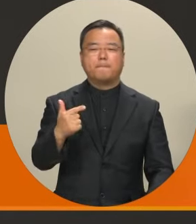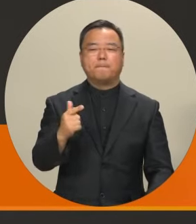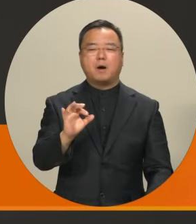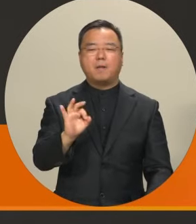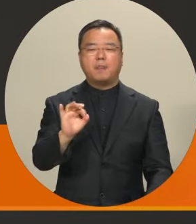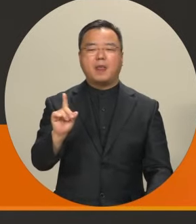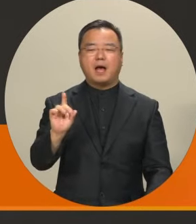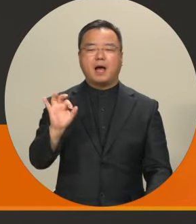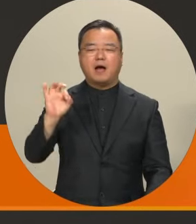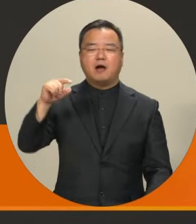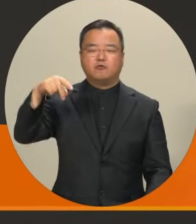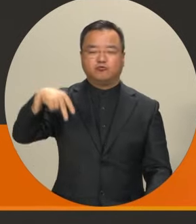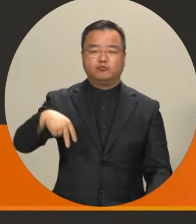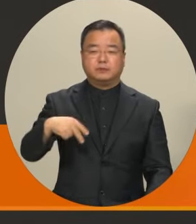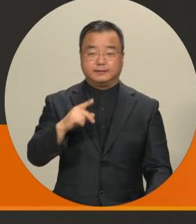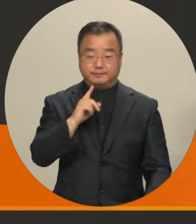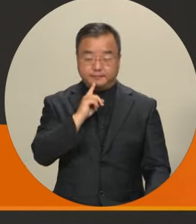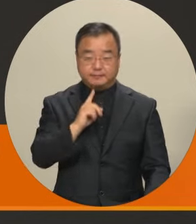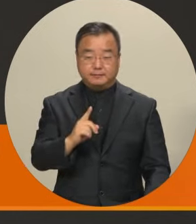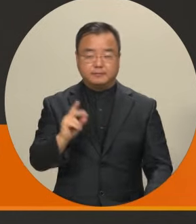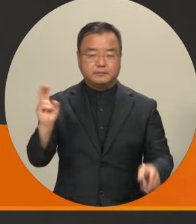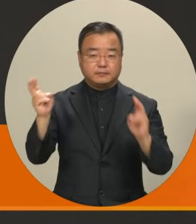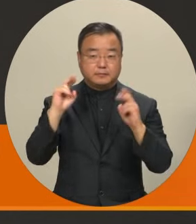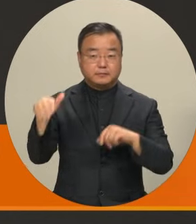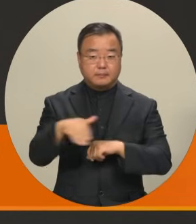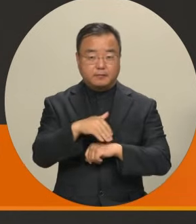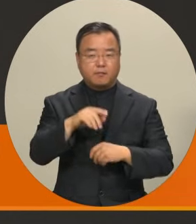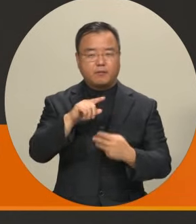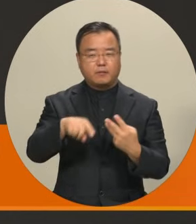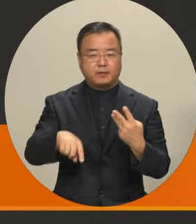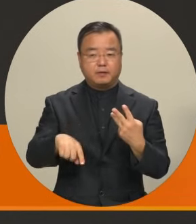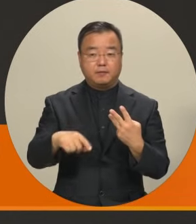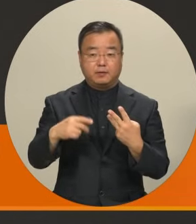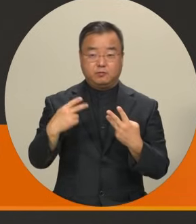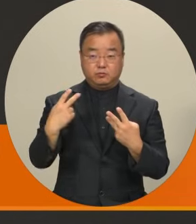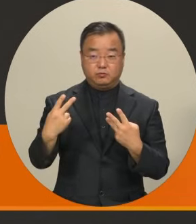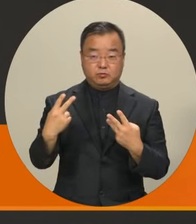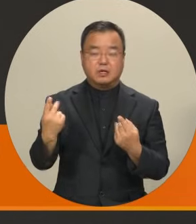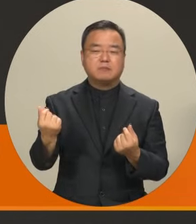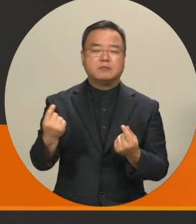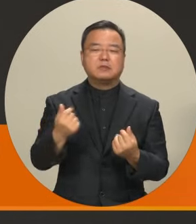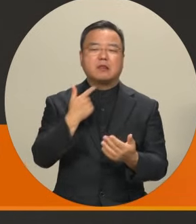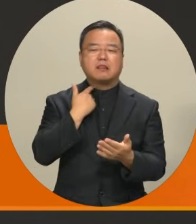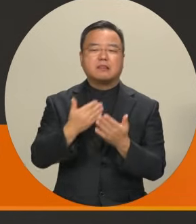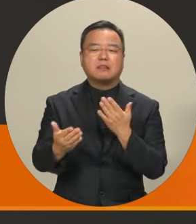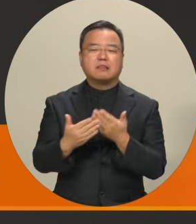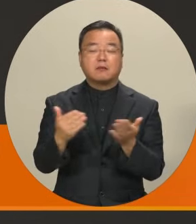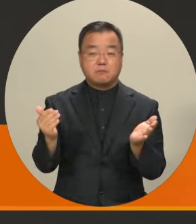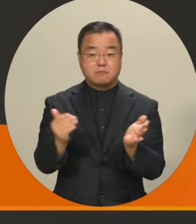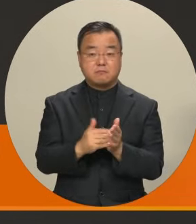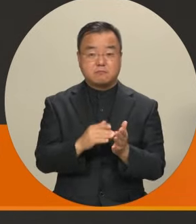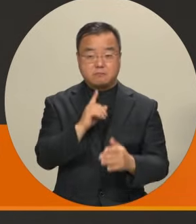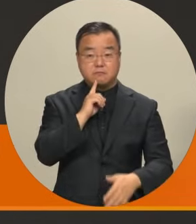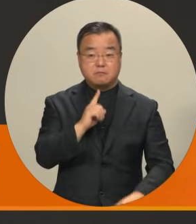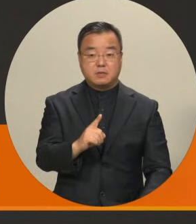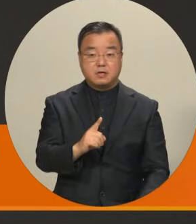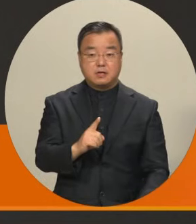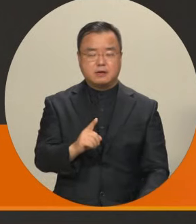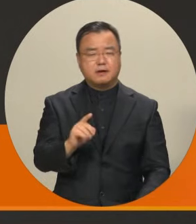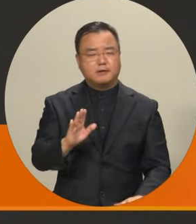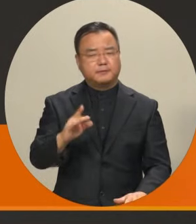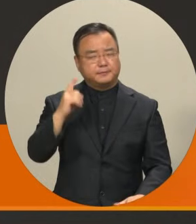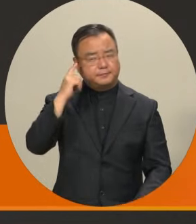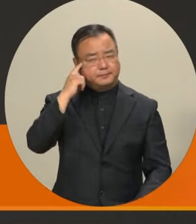하죠이 직장인 세 명 가운데 두 명은이 같은 번아웃 증상을 겪어봤다고 할 정도로 상황이 심각한데요이